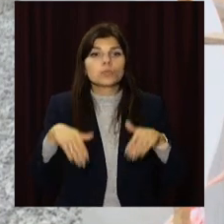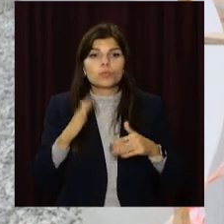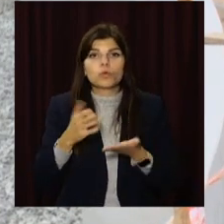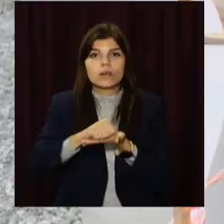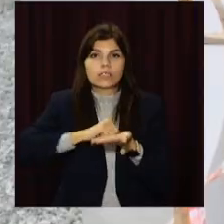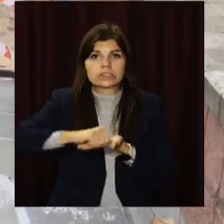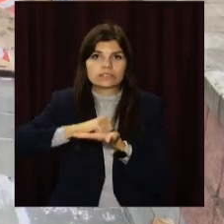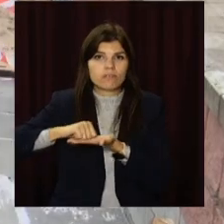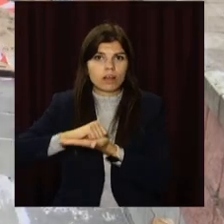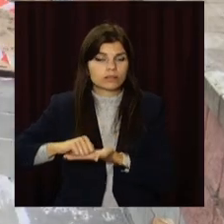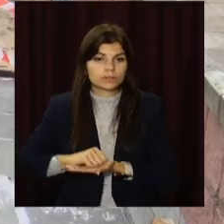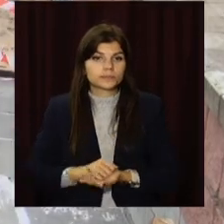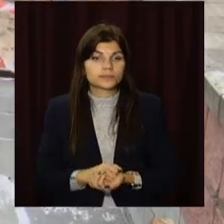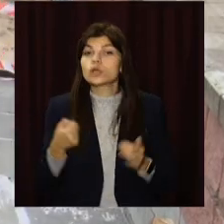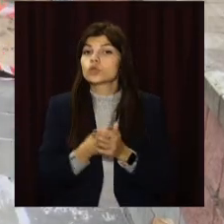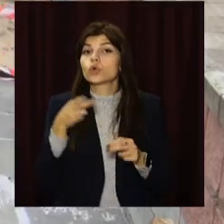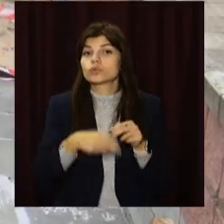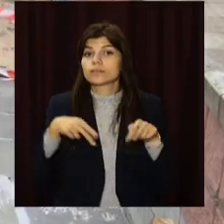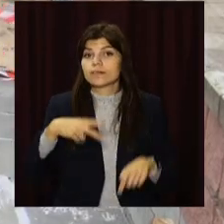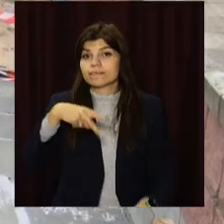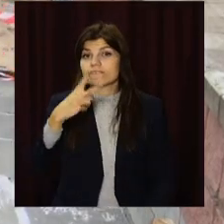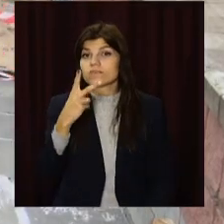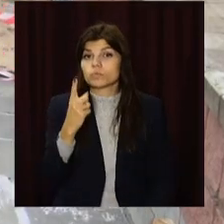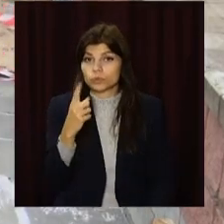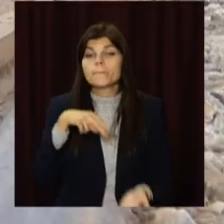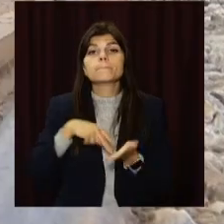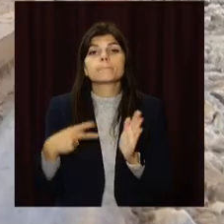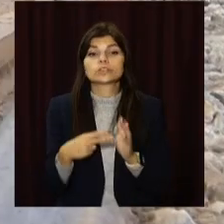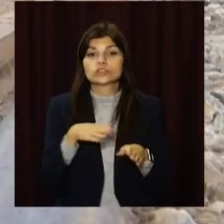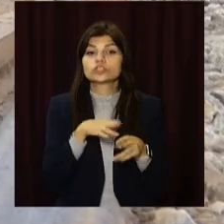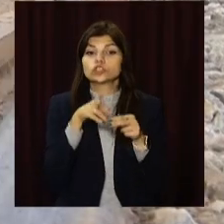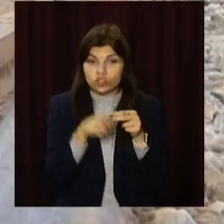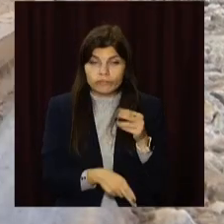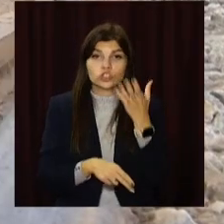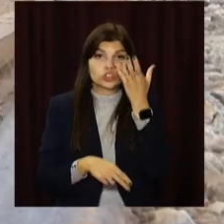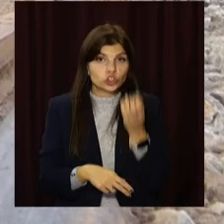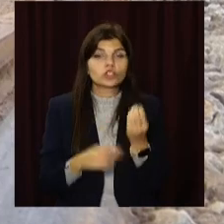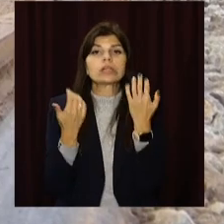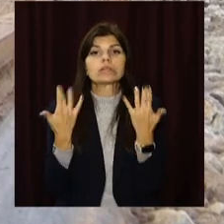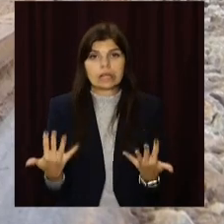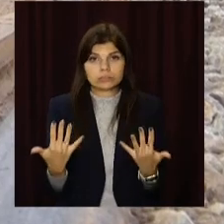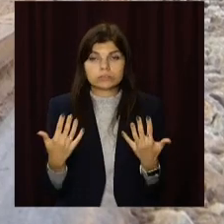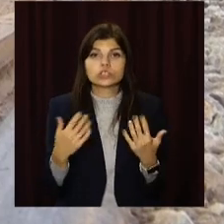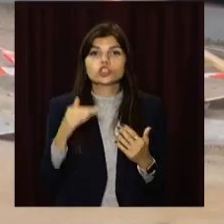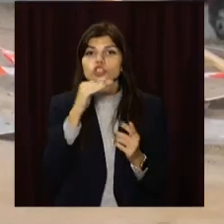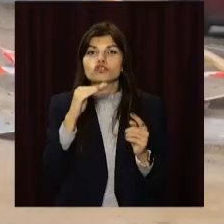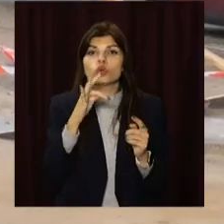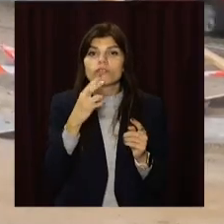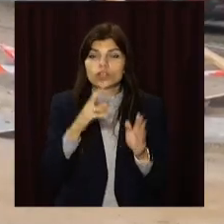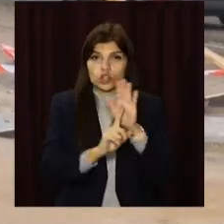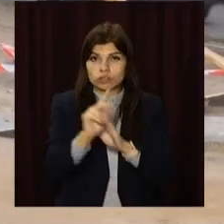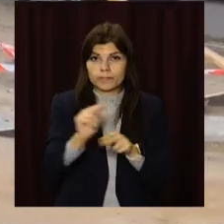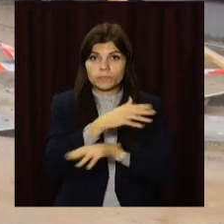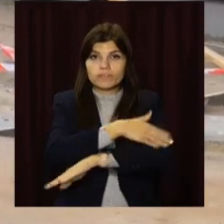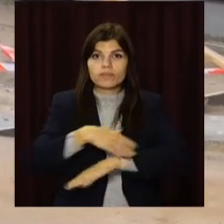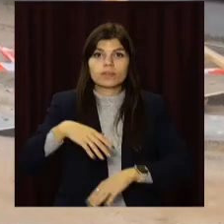асфальтування. До кінця 2021-го планують завершити ще декілька об'єктів. Із жовтня почнеться ремонт на